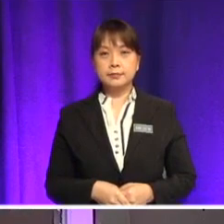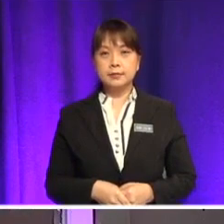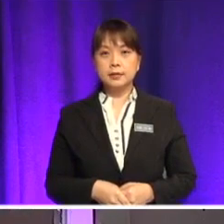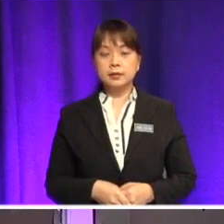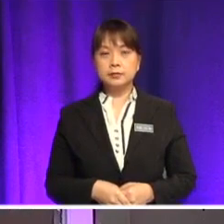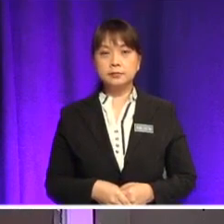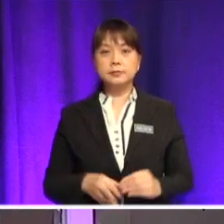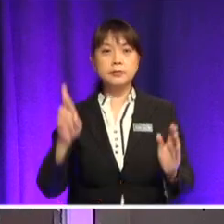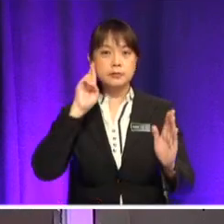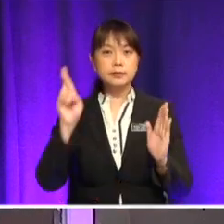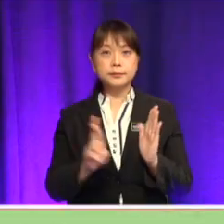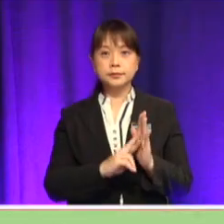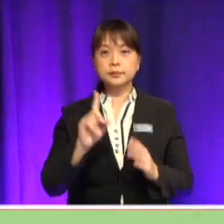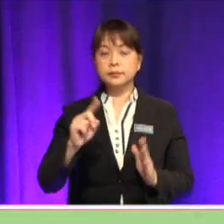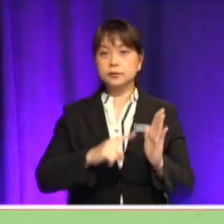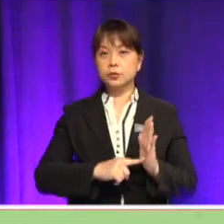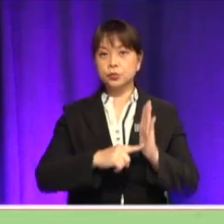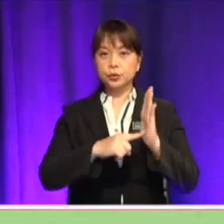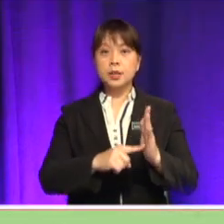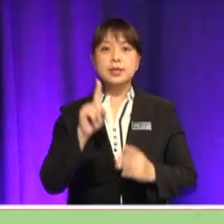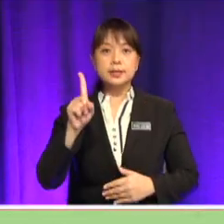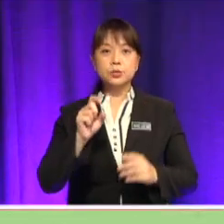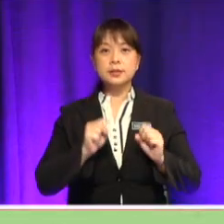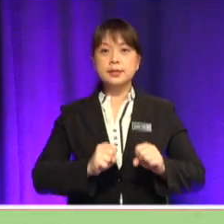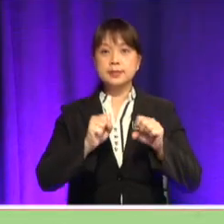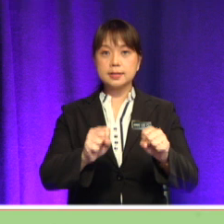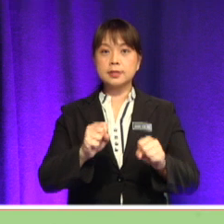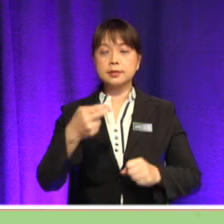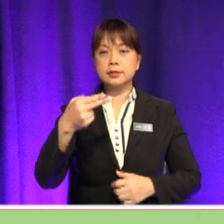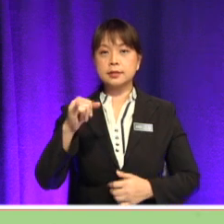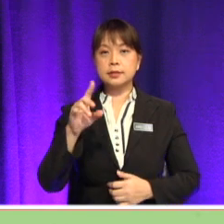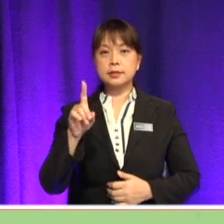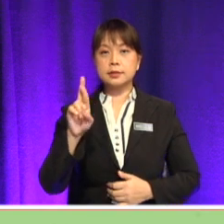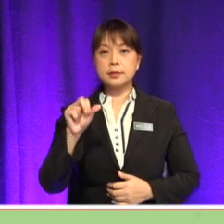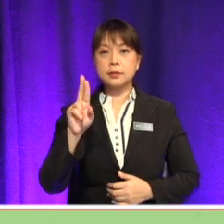Raja satu menunjuk ke satu sistem hidrolik satu daya